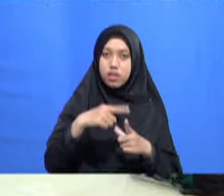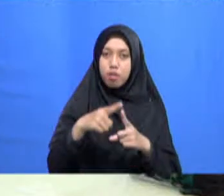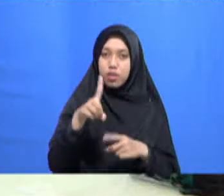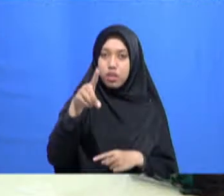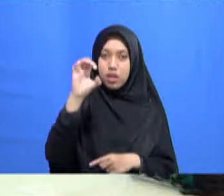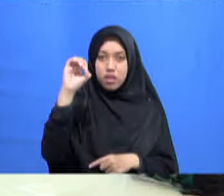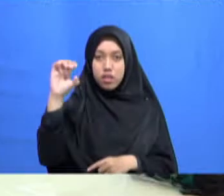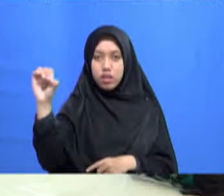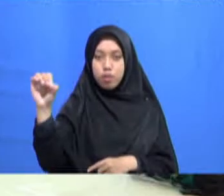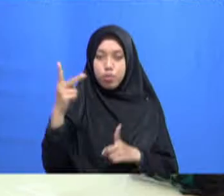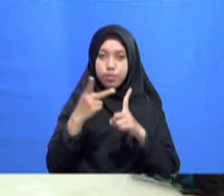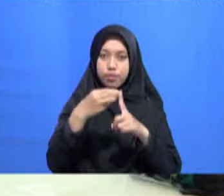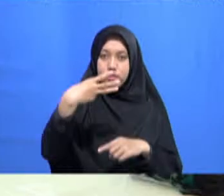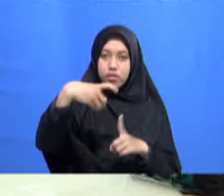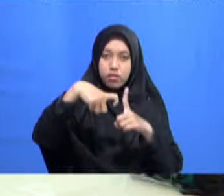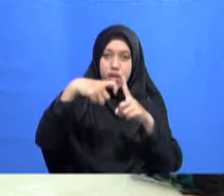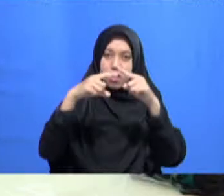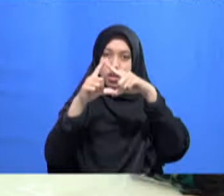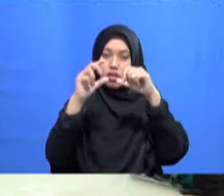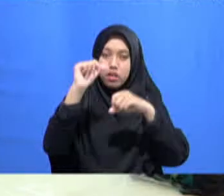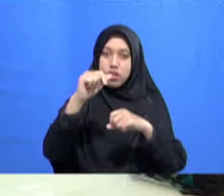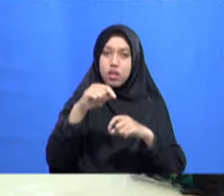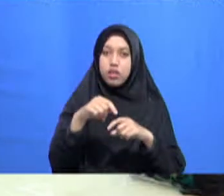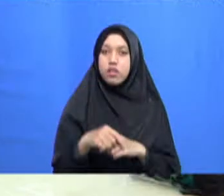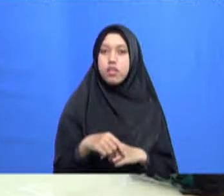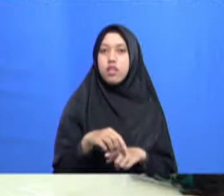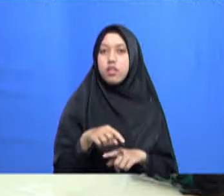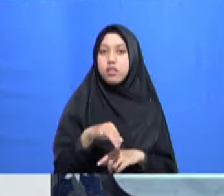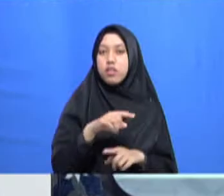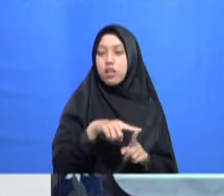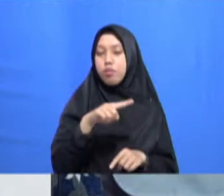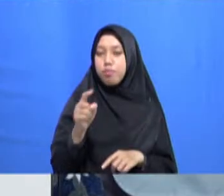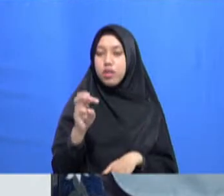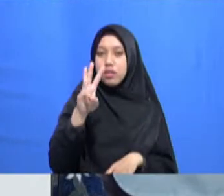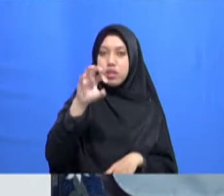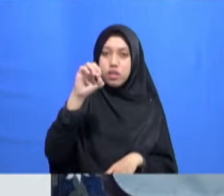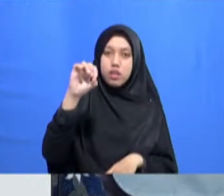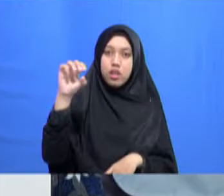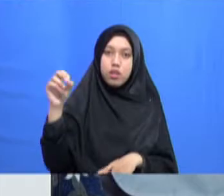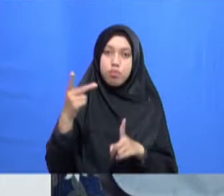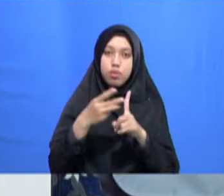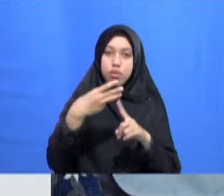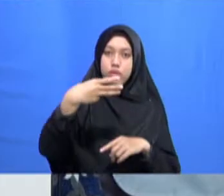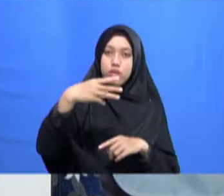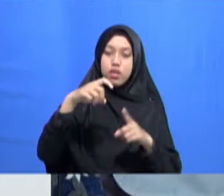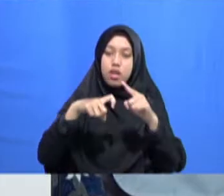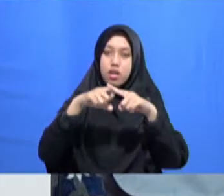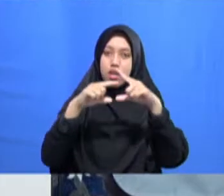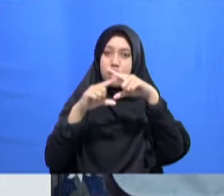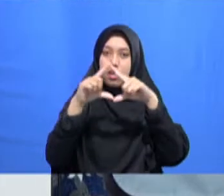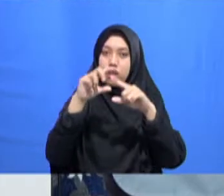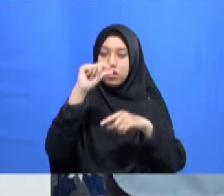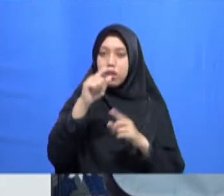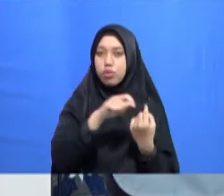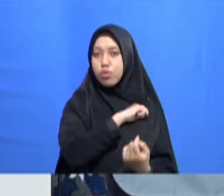Kemudian 1.000 hektar sampai dengan 3.000 hektar menjadi kewenangan provinsi. Dan 3.000 hektar sampai dengan tidak